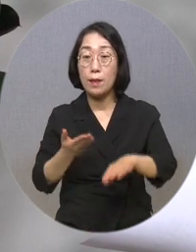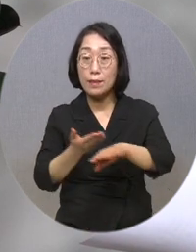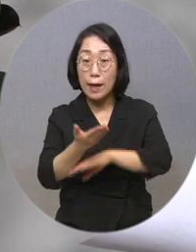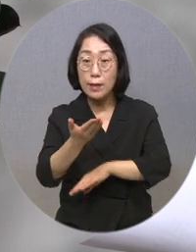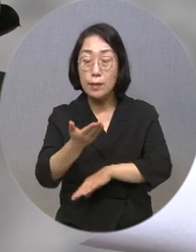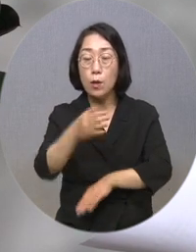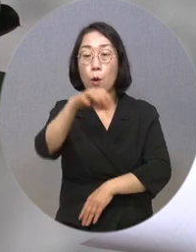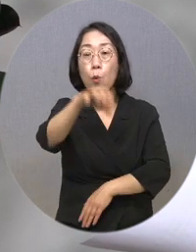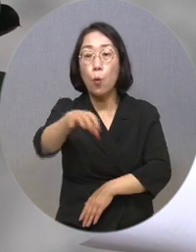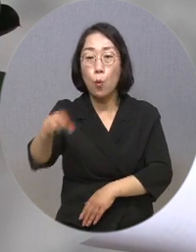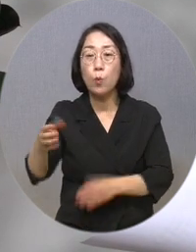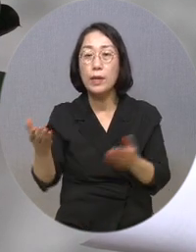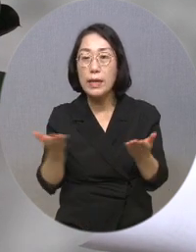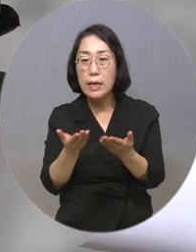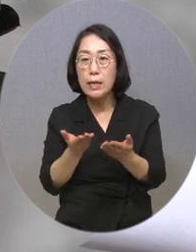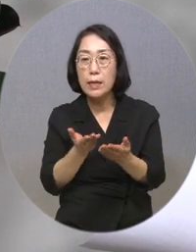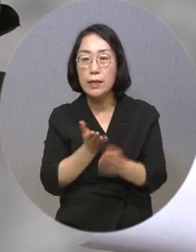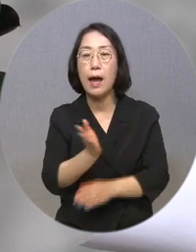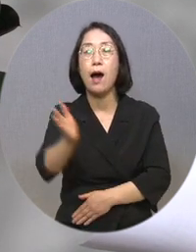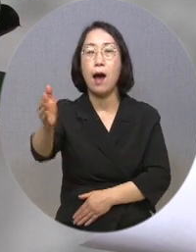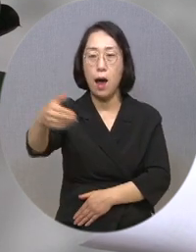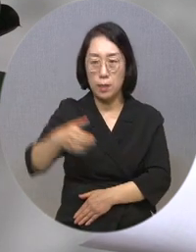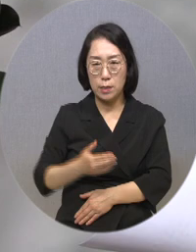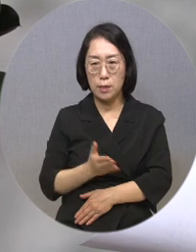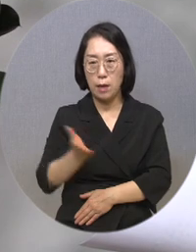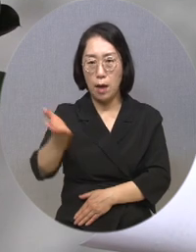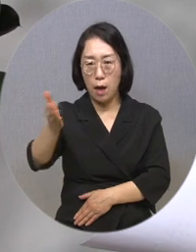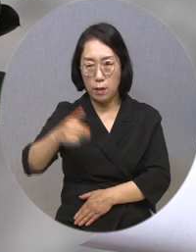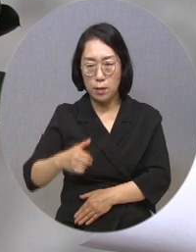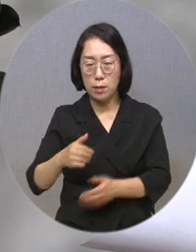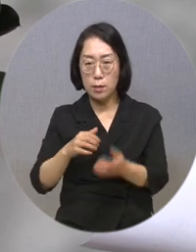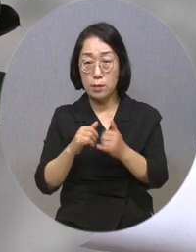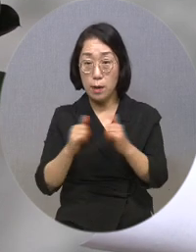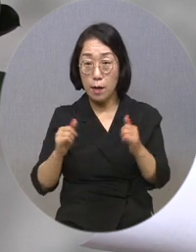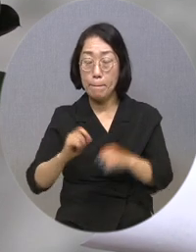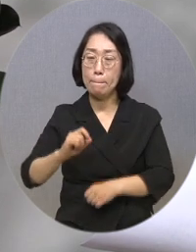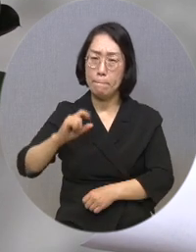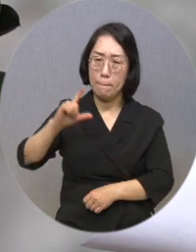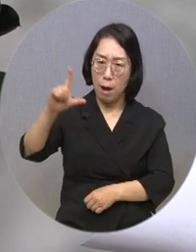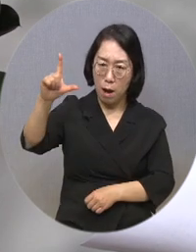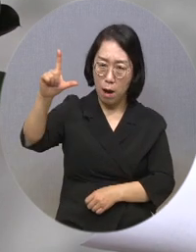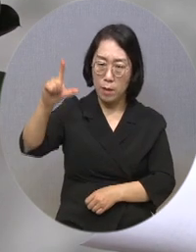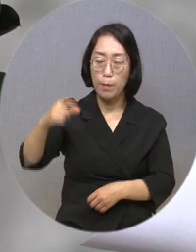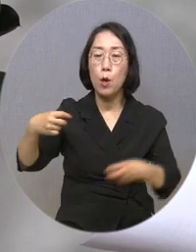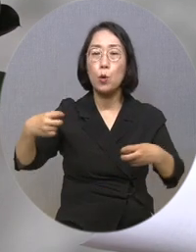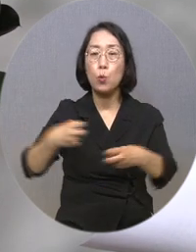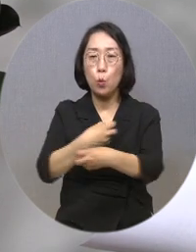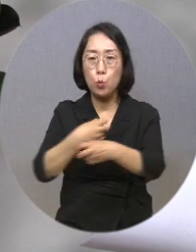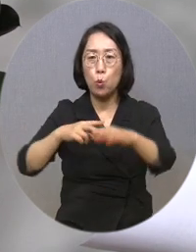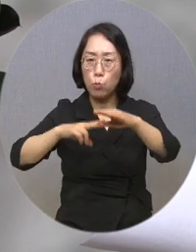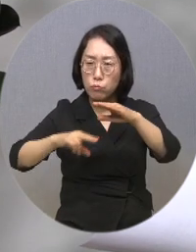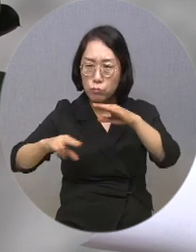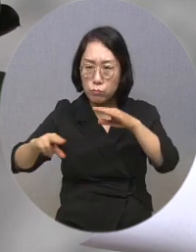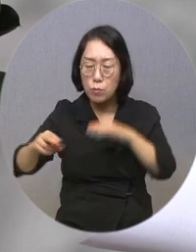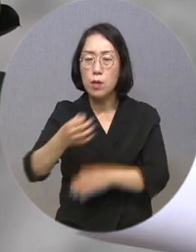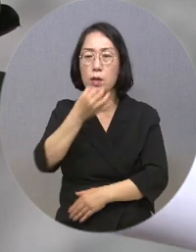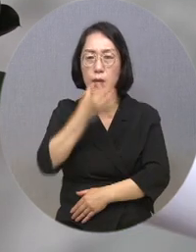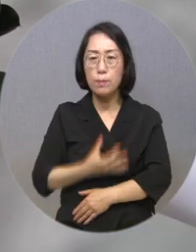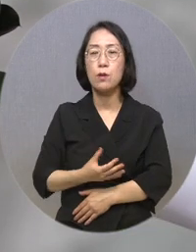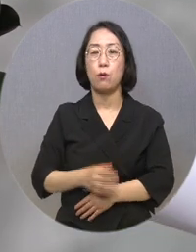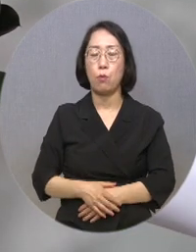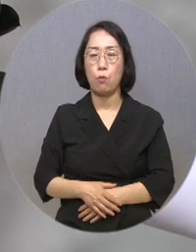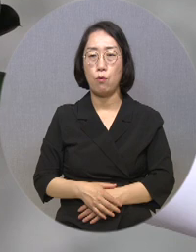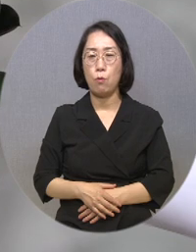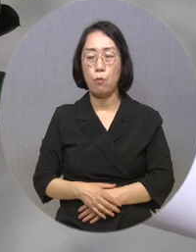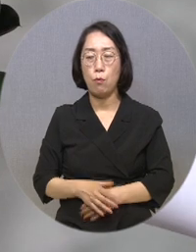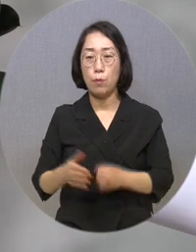일자리를 찾아서 밖으로 나가는 형국이다 보니까 결국 교통이 가장 힘들어진 것이죠. 그렇죠.